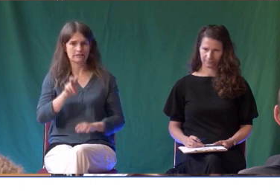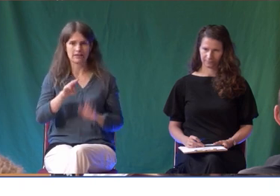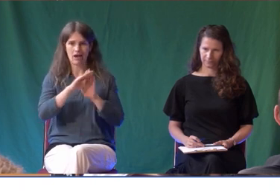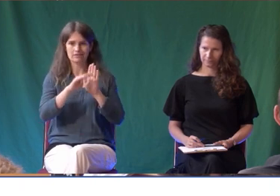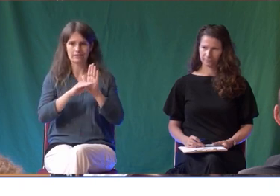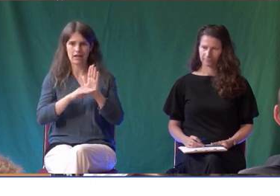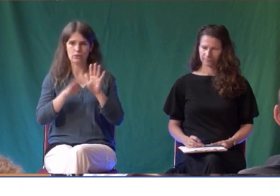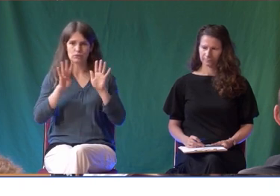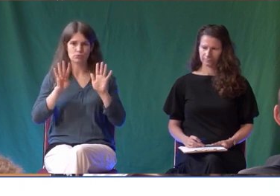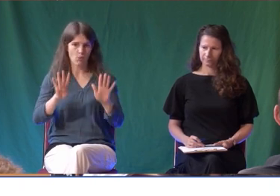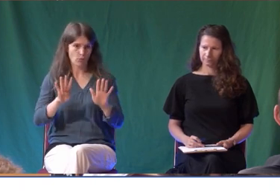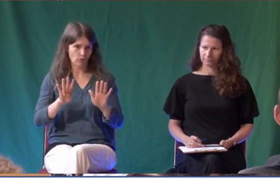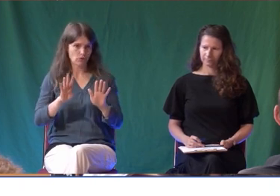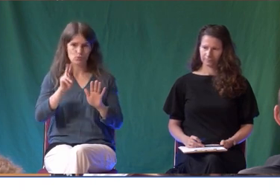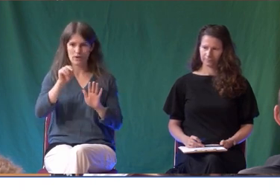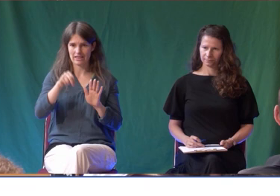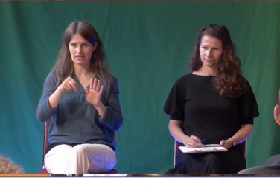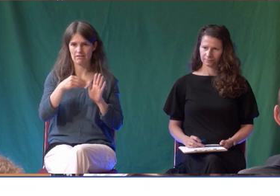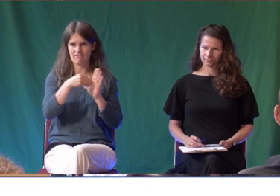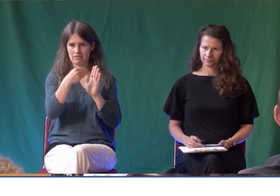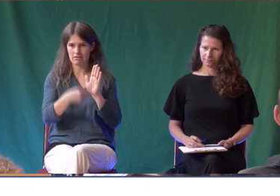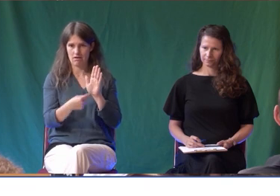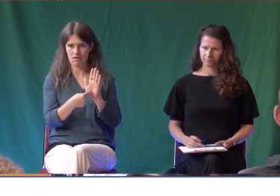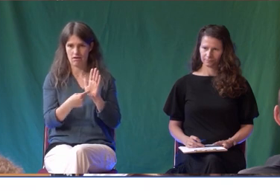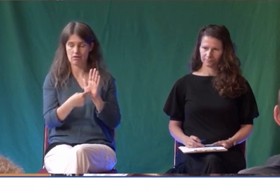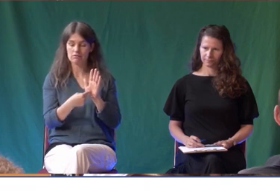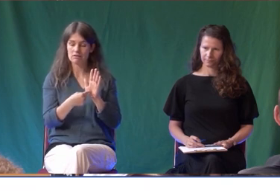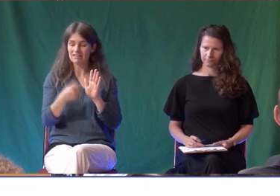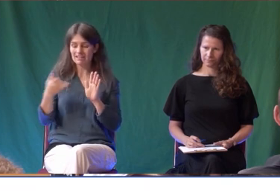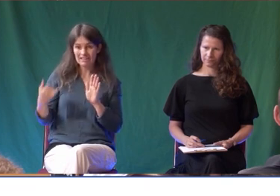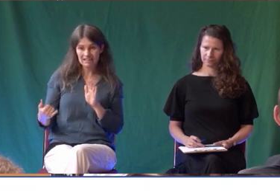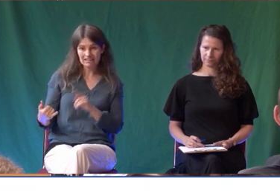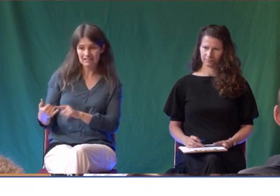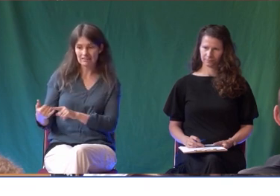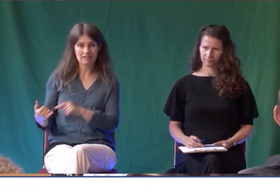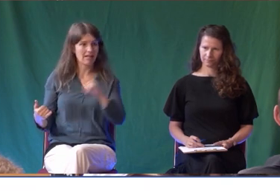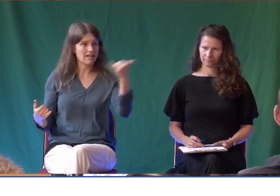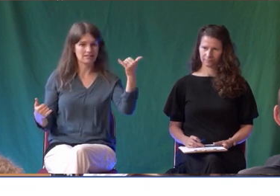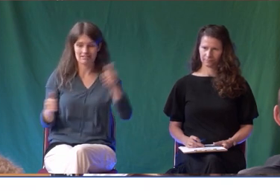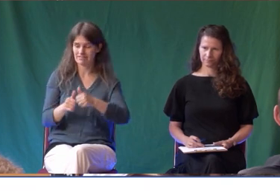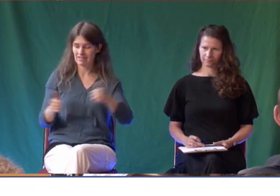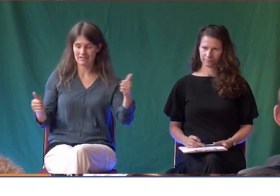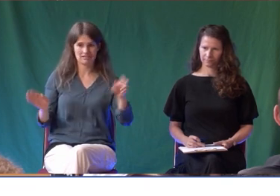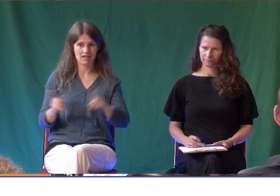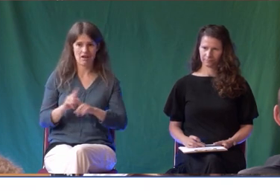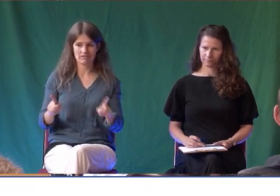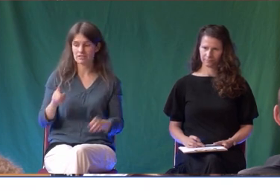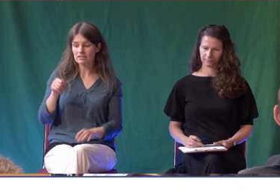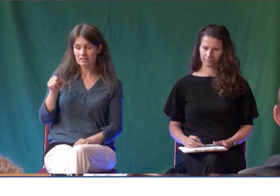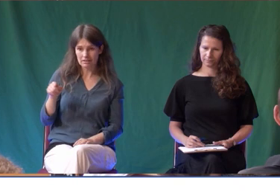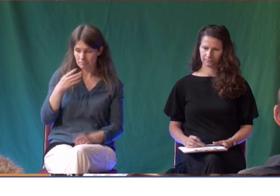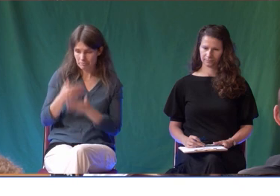un-vertrag steht ein Kind darf nicht von seinen Eltern getrennt werden wenn es das nicht